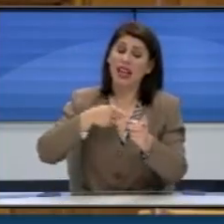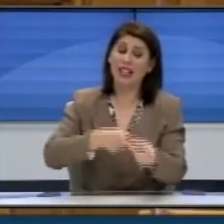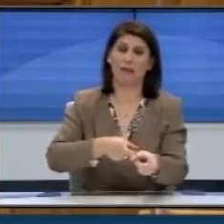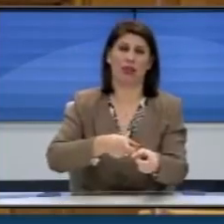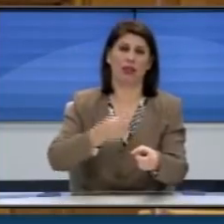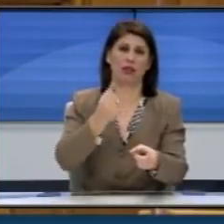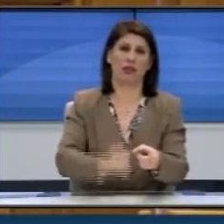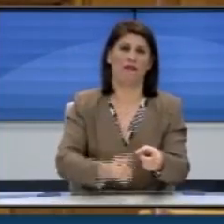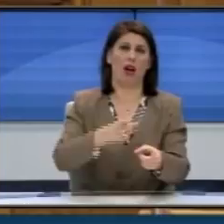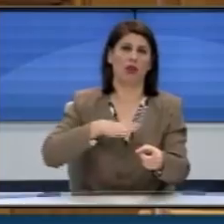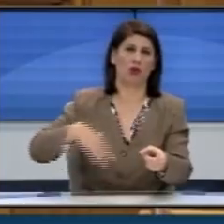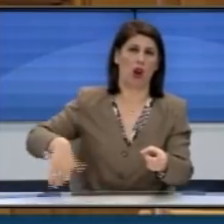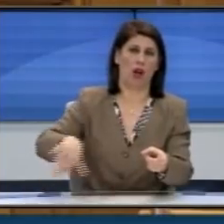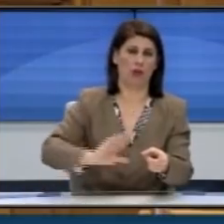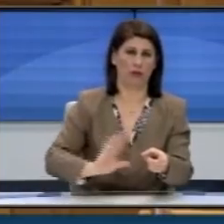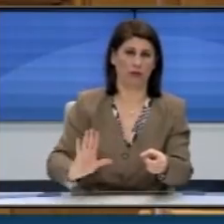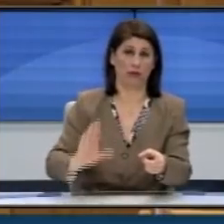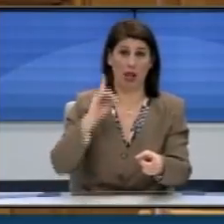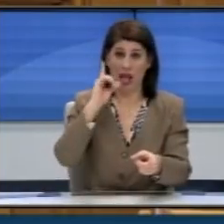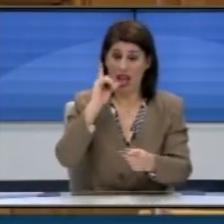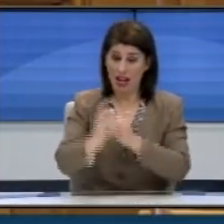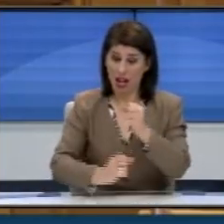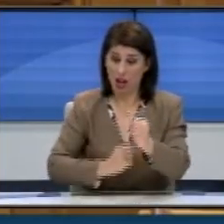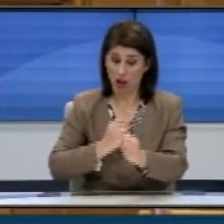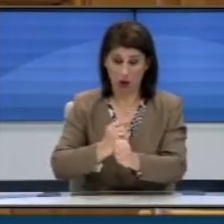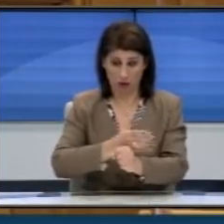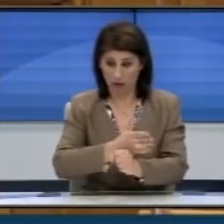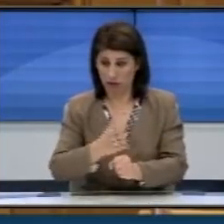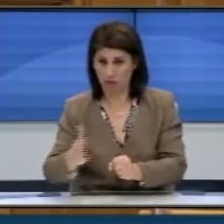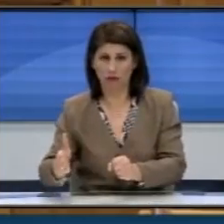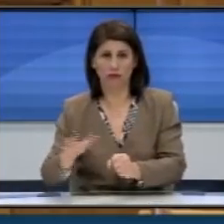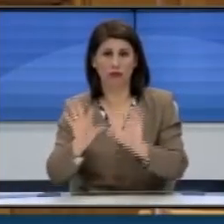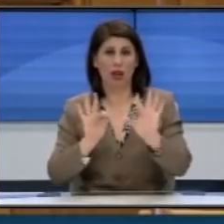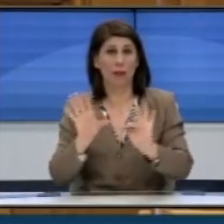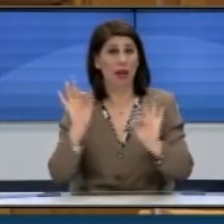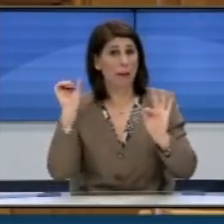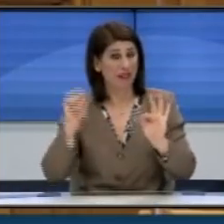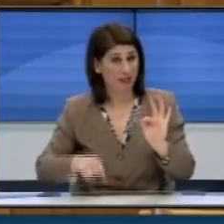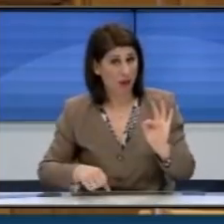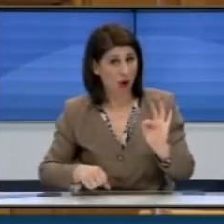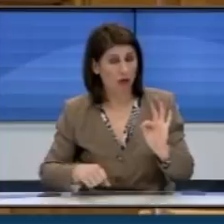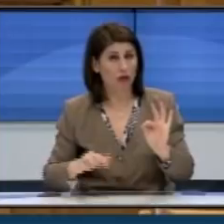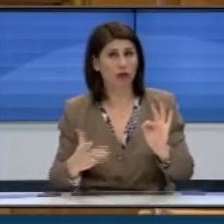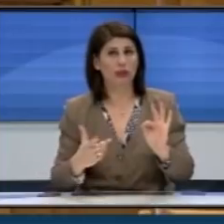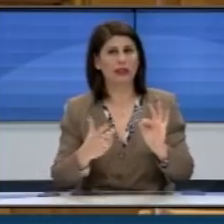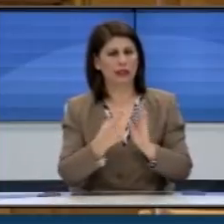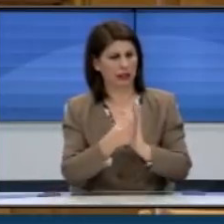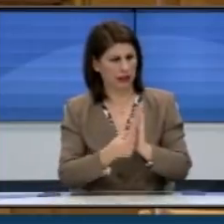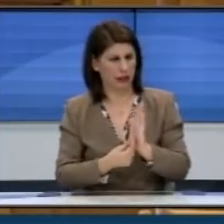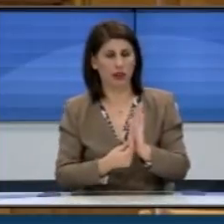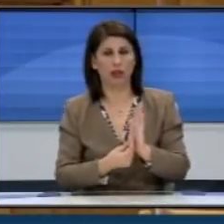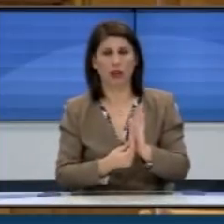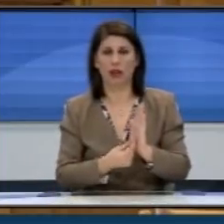εγκλήματα σε βάρος των λαών τους. Ένα χρόνο τώρα, οι επιλογές σας επιβεβαιώνουν ότι κριτήριό